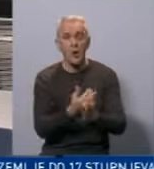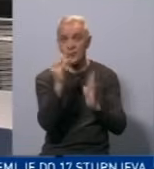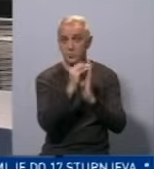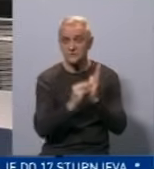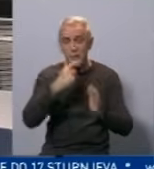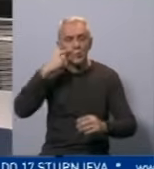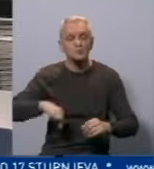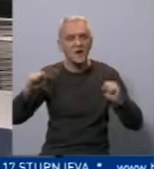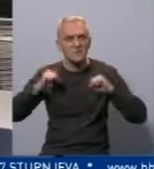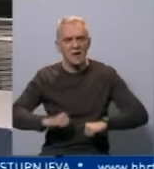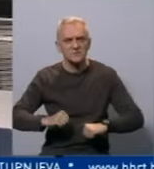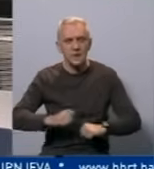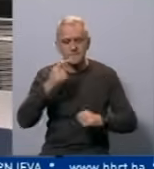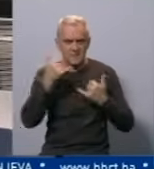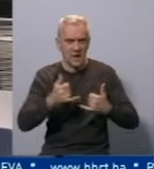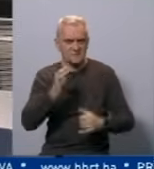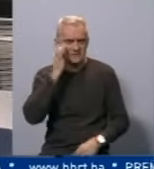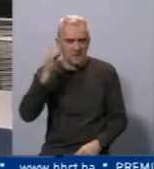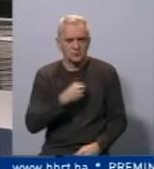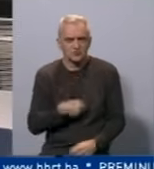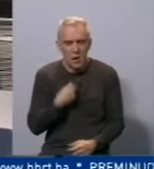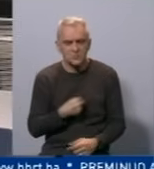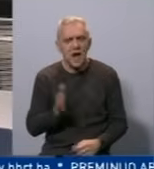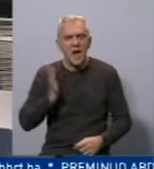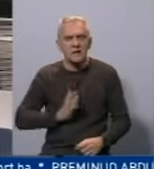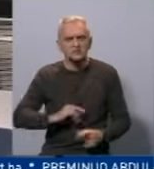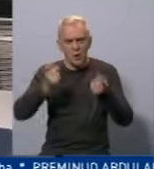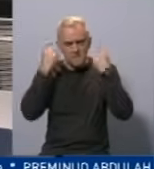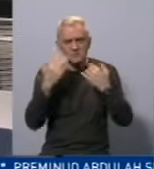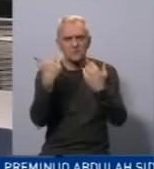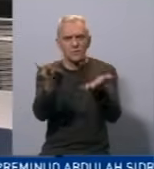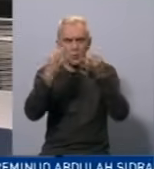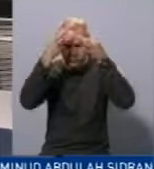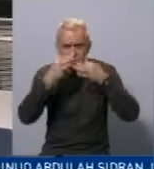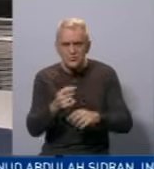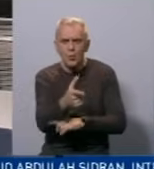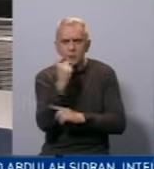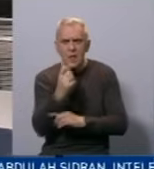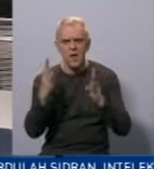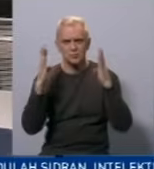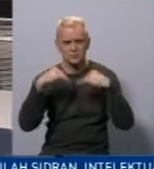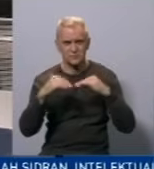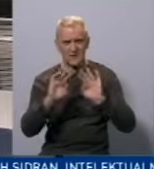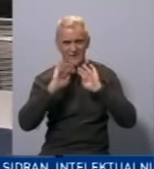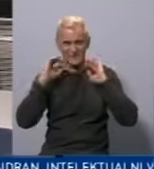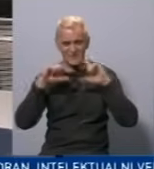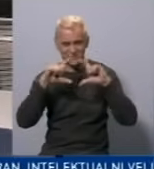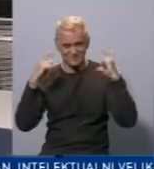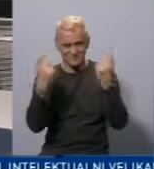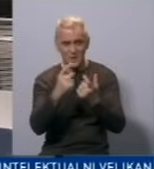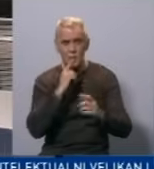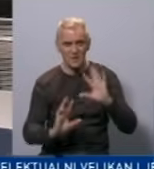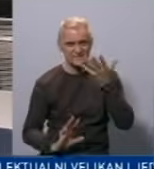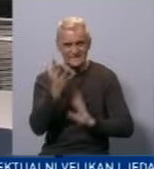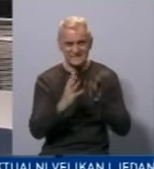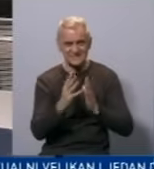ruskih vlasti. U Rusiji danas dan žalosti. Građani masovno odaju počast ubijenima. Ruševine dvorane koja je zapaljena